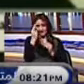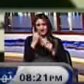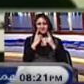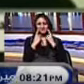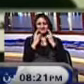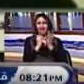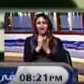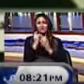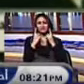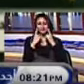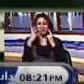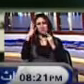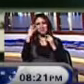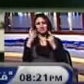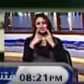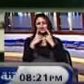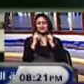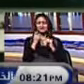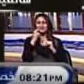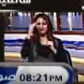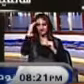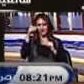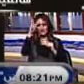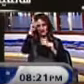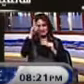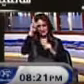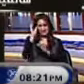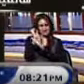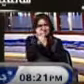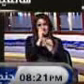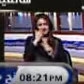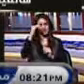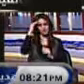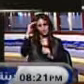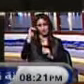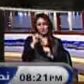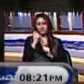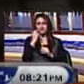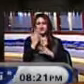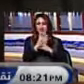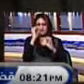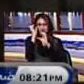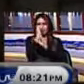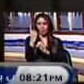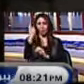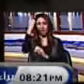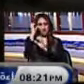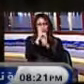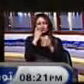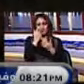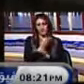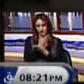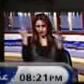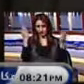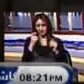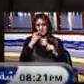لن تفارقهم. نعم. انا بهنيك استاذ طارق الجباس المساور الصحفي موقع صدى البلد على هذا الانفراد الصحفي. اشكرك. واحنا هنعرض لحضراتكم